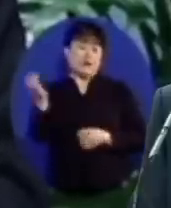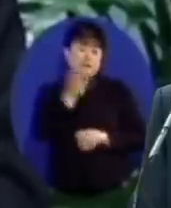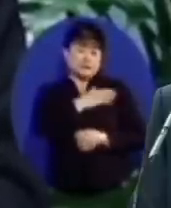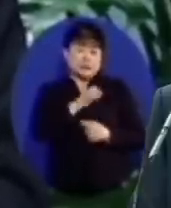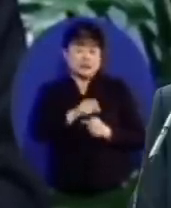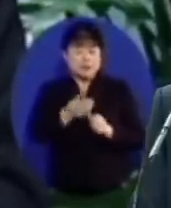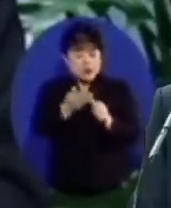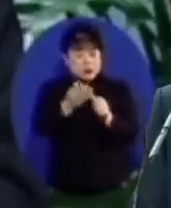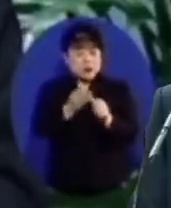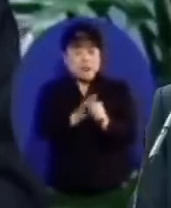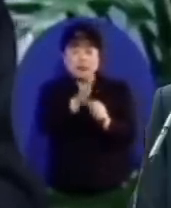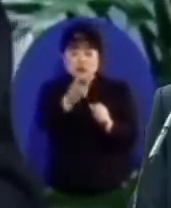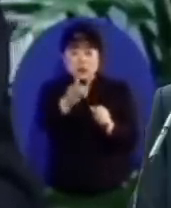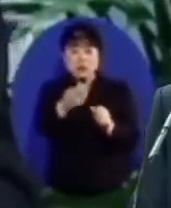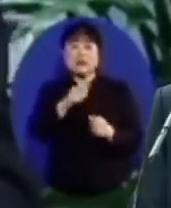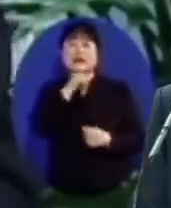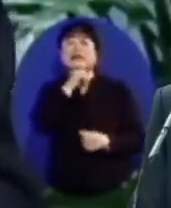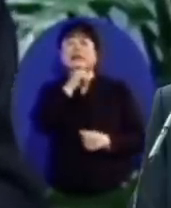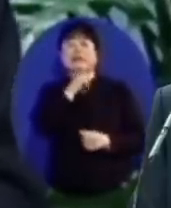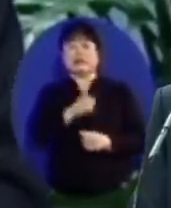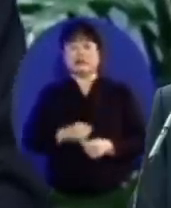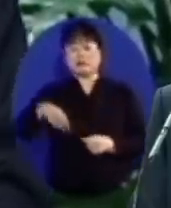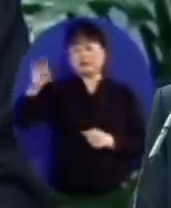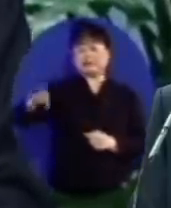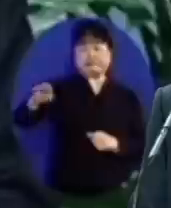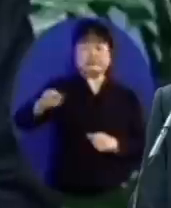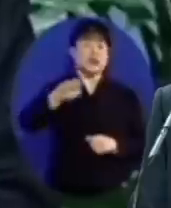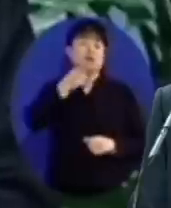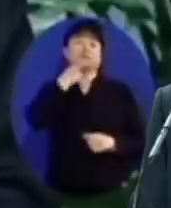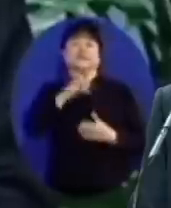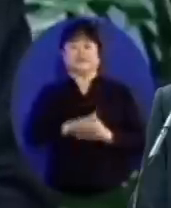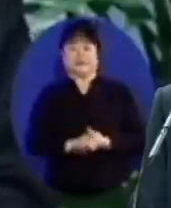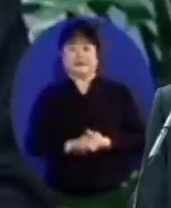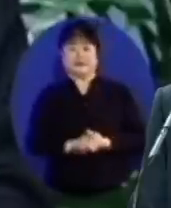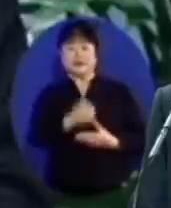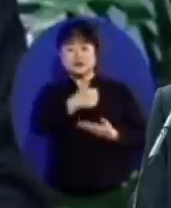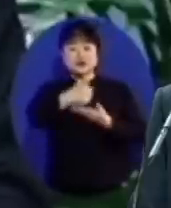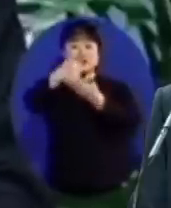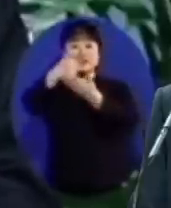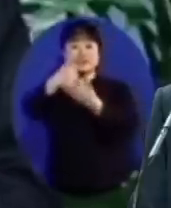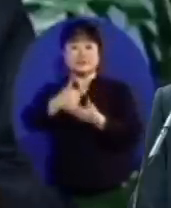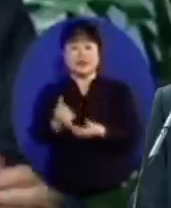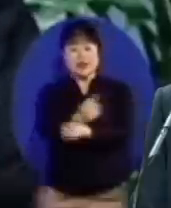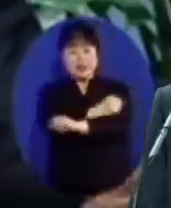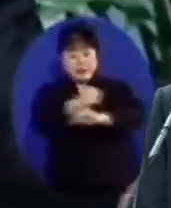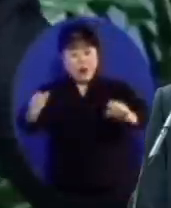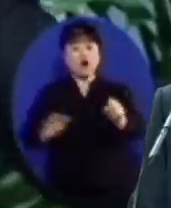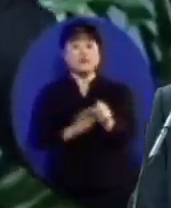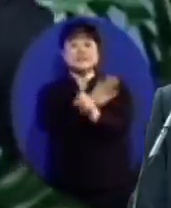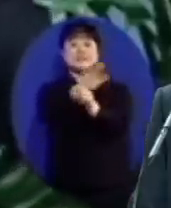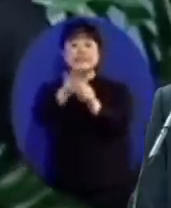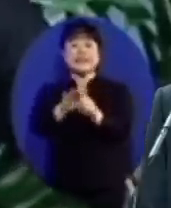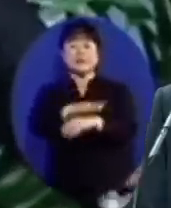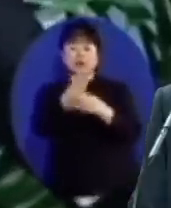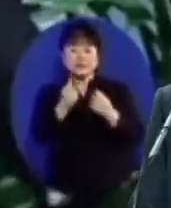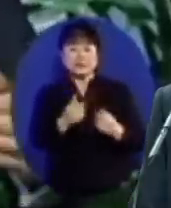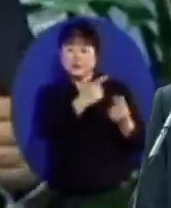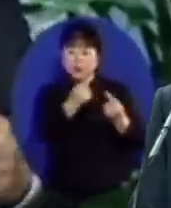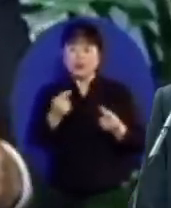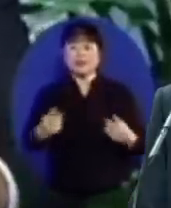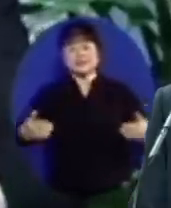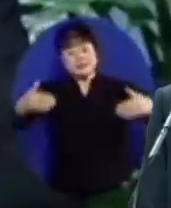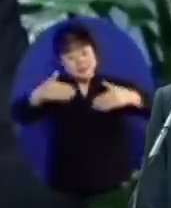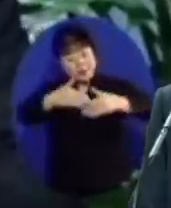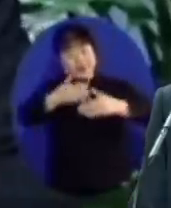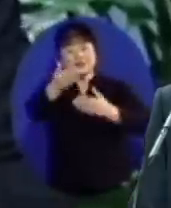특별히 잘 대해주고 가난하라고 멸시천대하지 않습니다. 주님의 넓은 사랑은 모든 사람을 똑같이 포용해